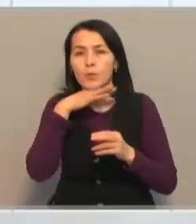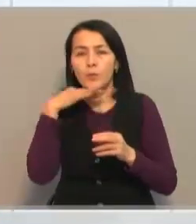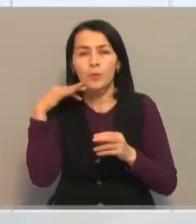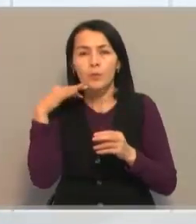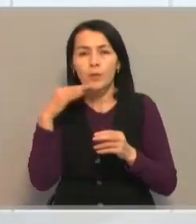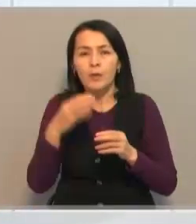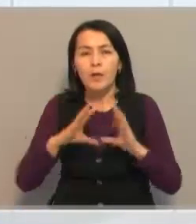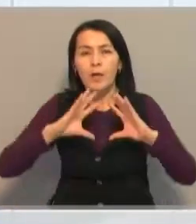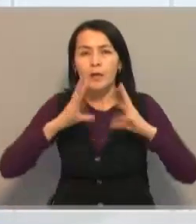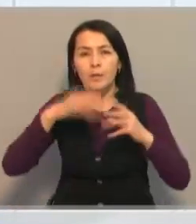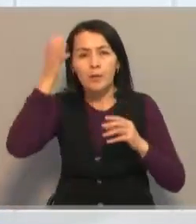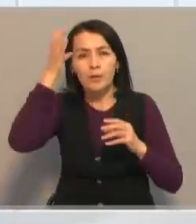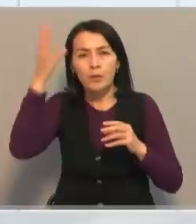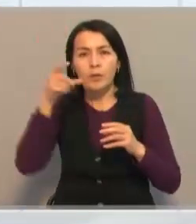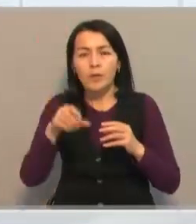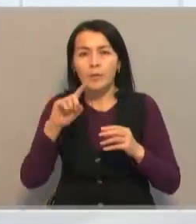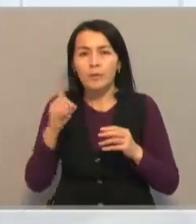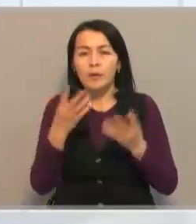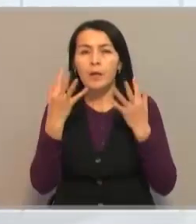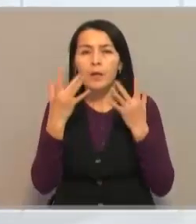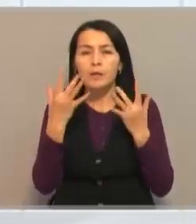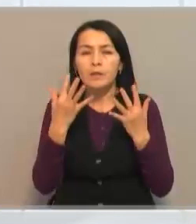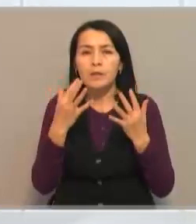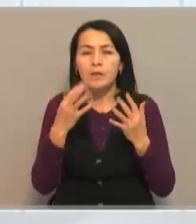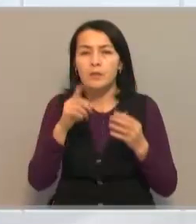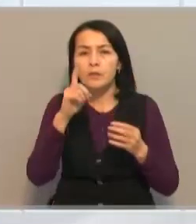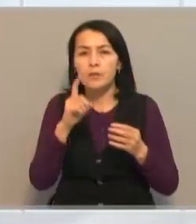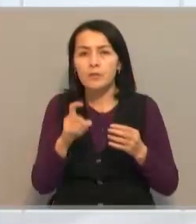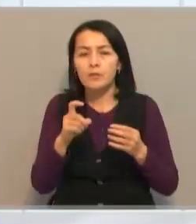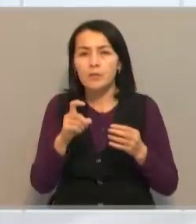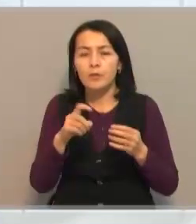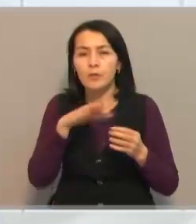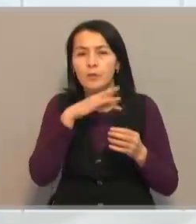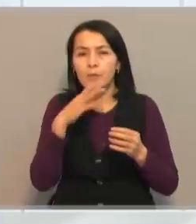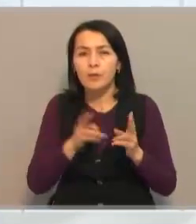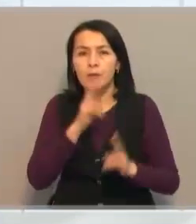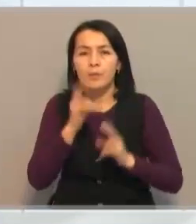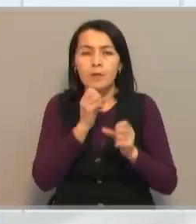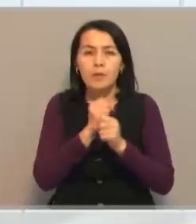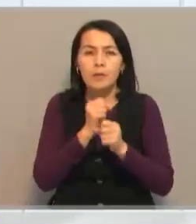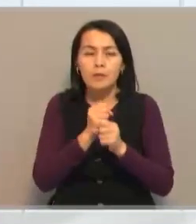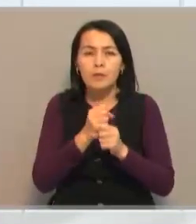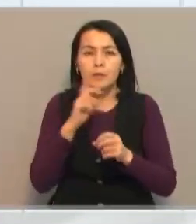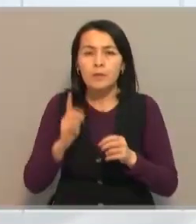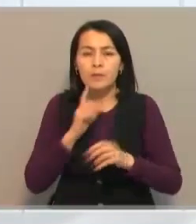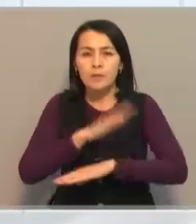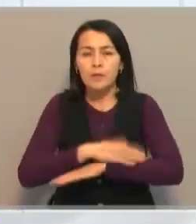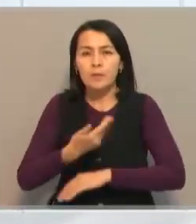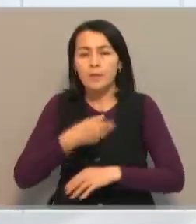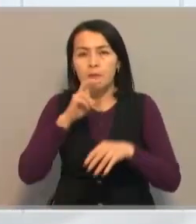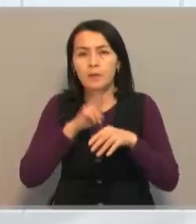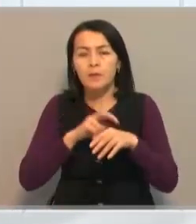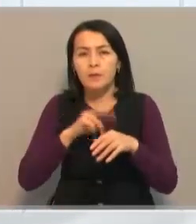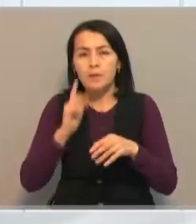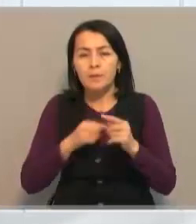әлемдегі ғалымдардың біріне жатады. Бірнеше жүздеген мұндай операция жасаған. Жасап отқан шеберлік сабағының мақсаты біздің